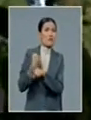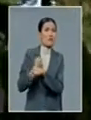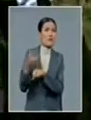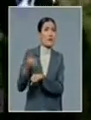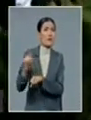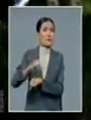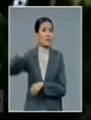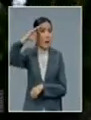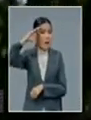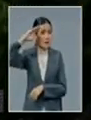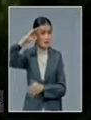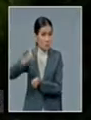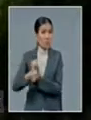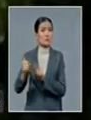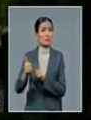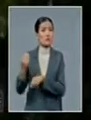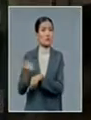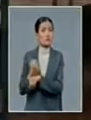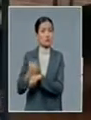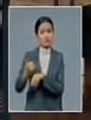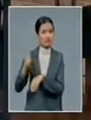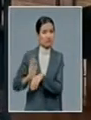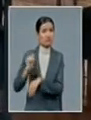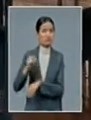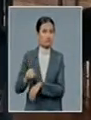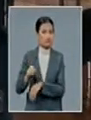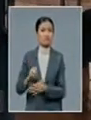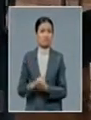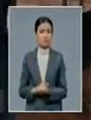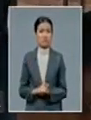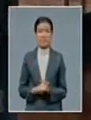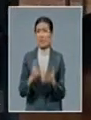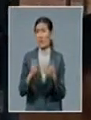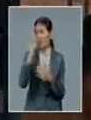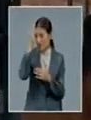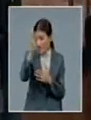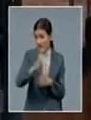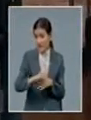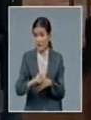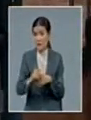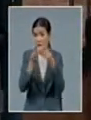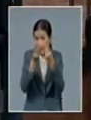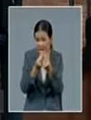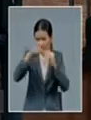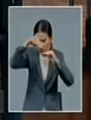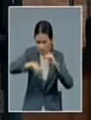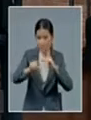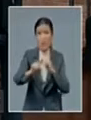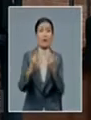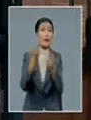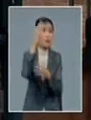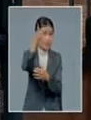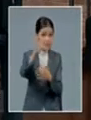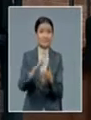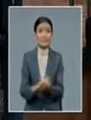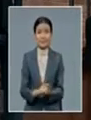ารหรือตำรวจด้วย ครับ เดี๋ยวก็ต้องดูกันนะคะว่ารายละเอียดความเชื่อมโยงจะเป็นอย่างไรกันบ้าง ครับ มาต่อกัน